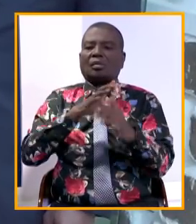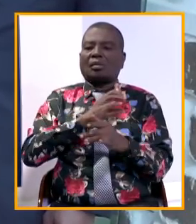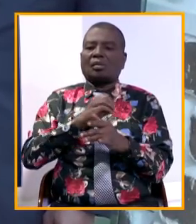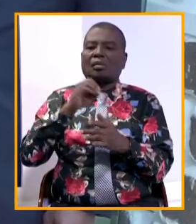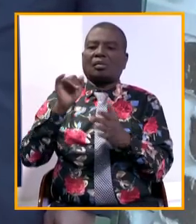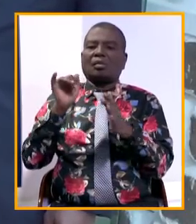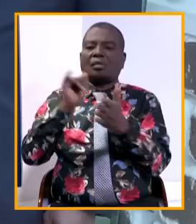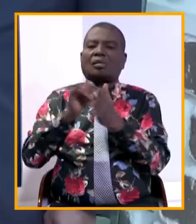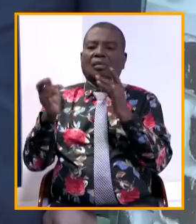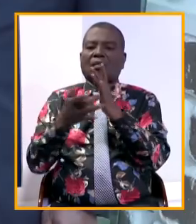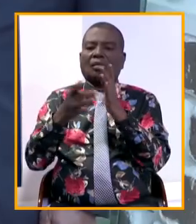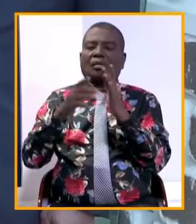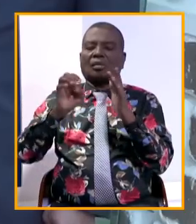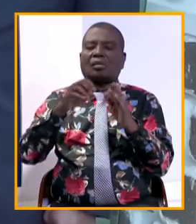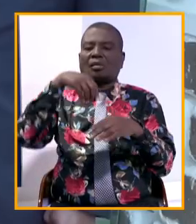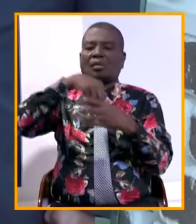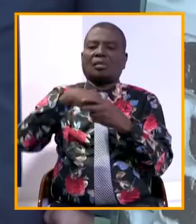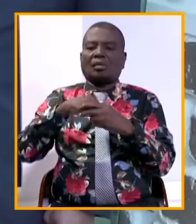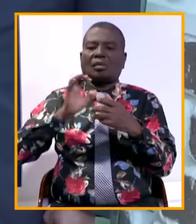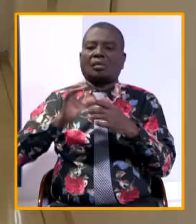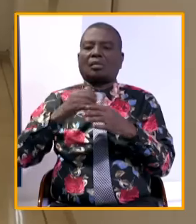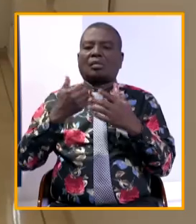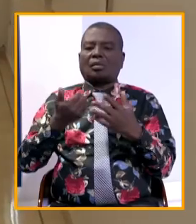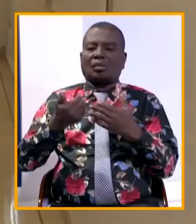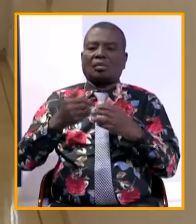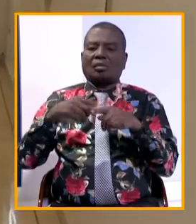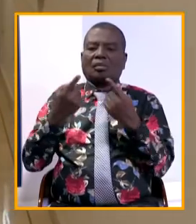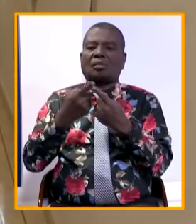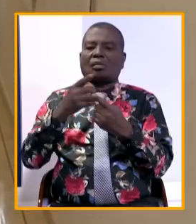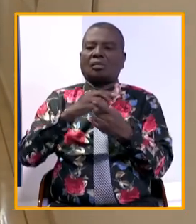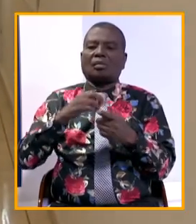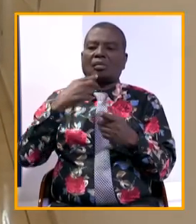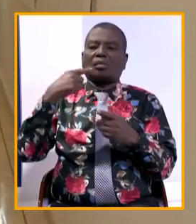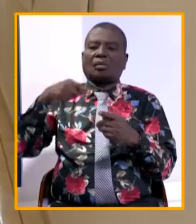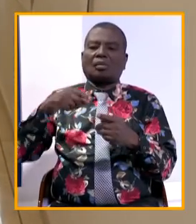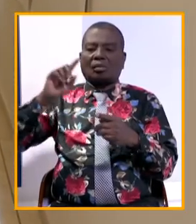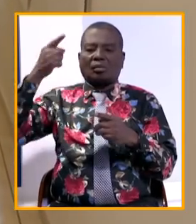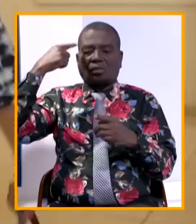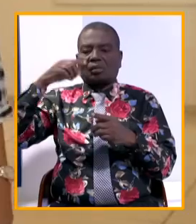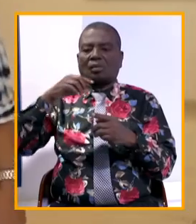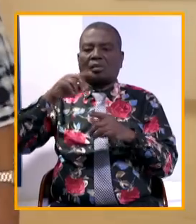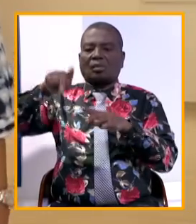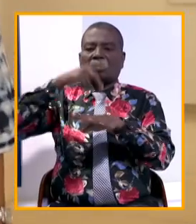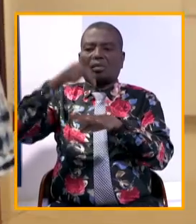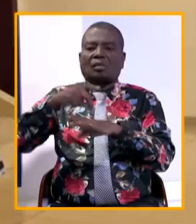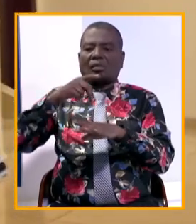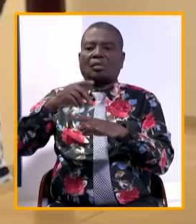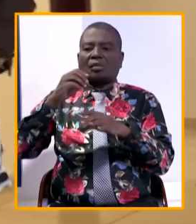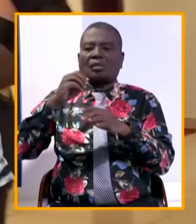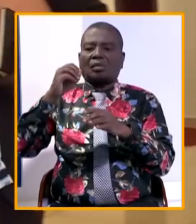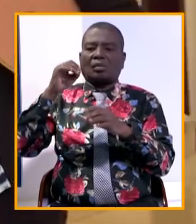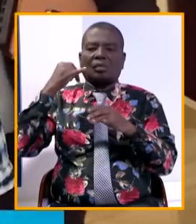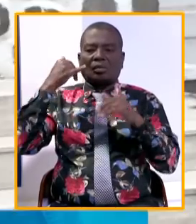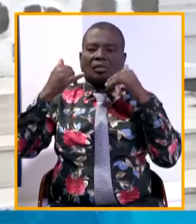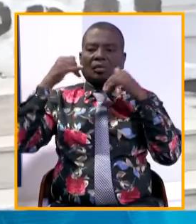cette technologie dans notre 5G Lab. Rappelons que le groupe est l'un des principaux opérateurs de télécommunications dans le